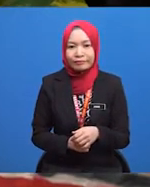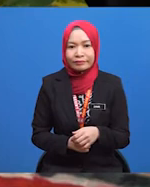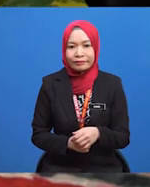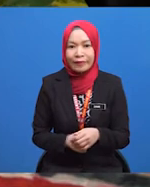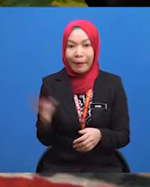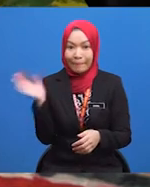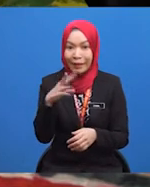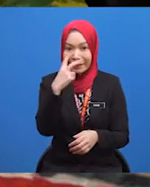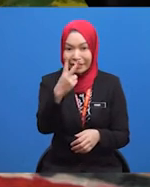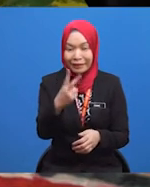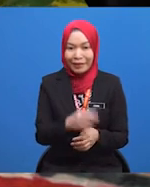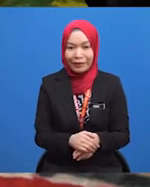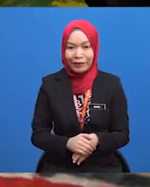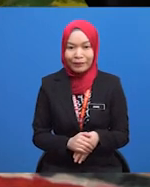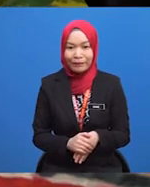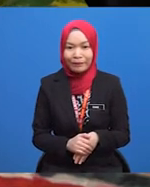dipaparkan.